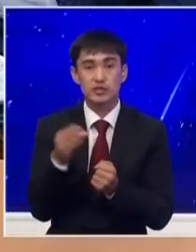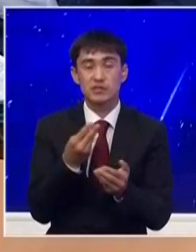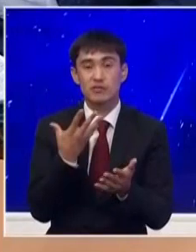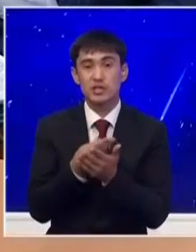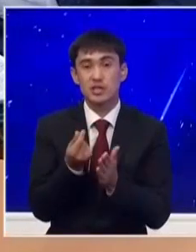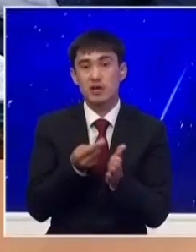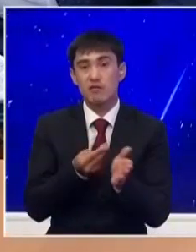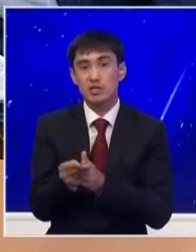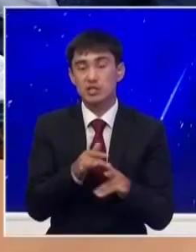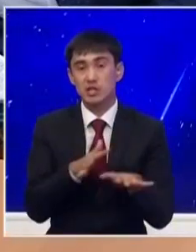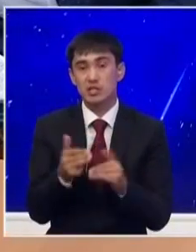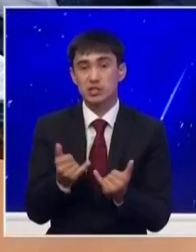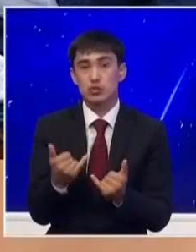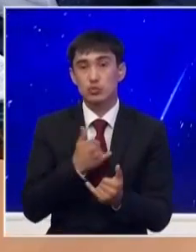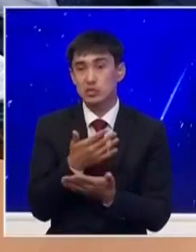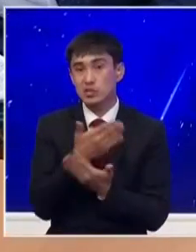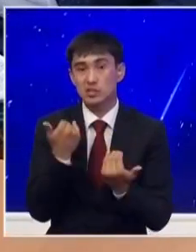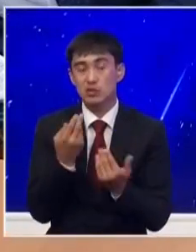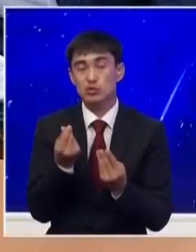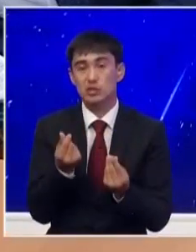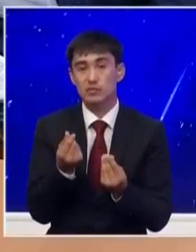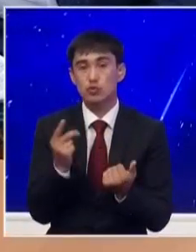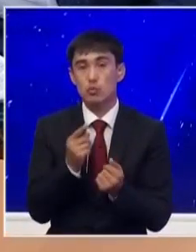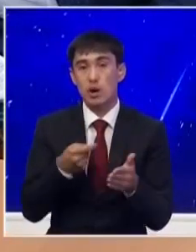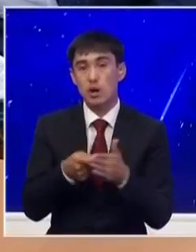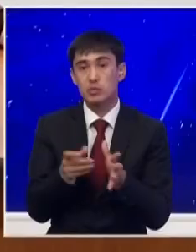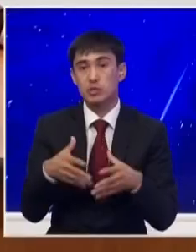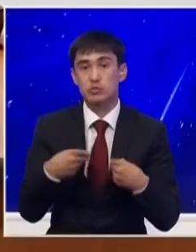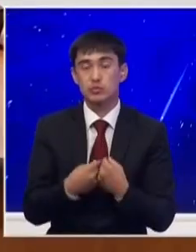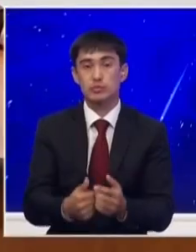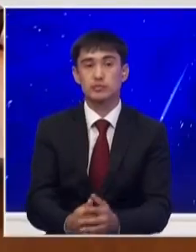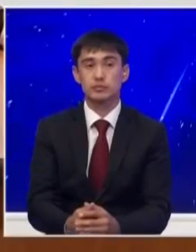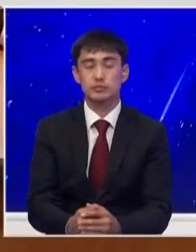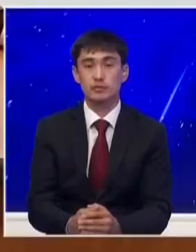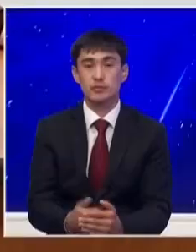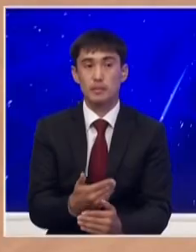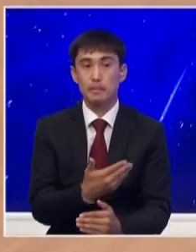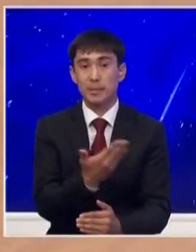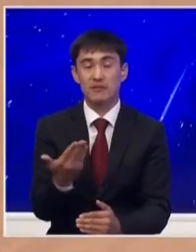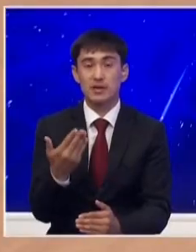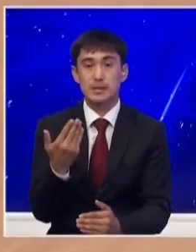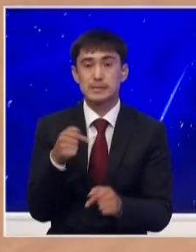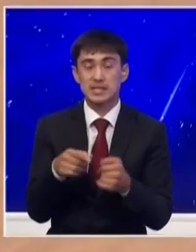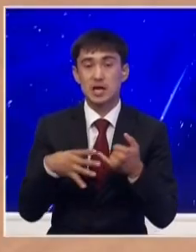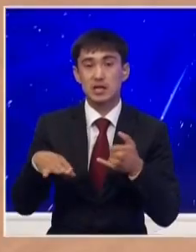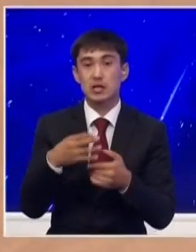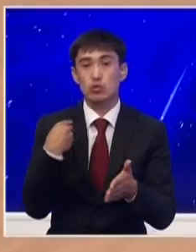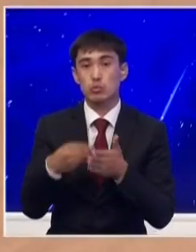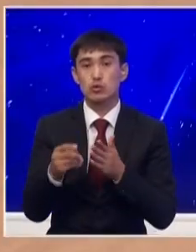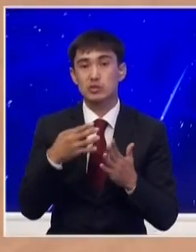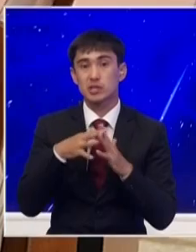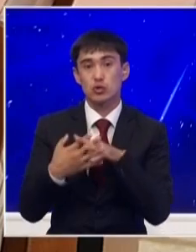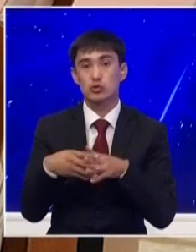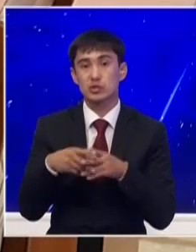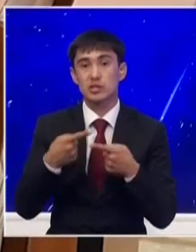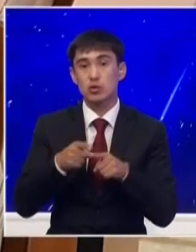деньги вложили в дело. Сейчас у нас даже не осталось средств, чтобы кормить семью. Вы единственный аграрий, который приобрел сельхозтехнику